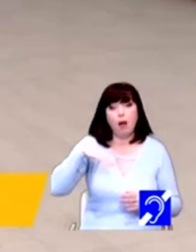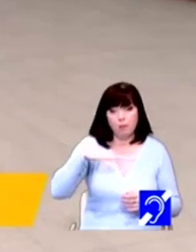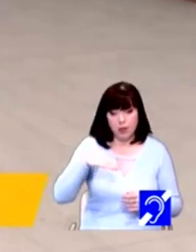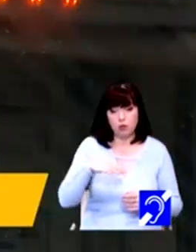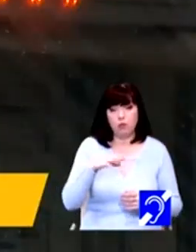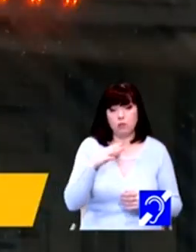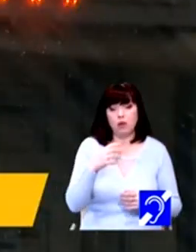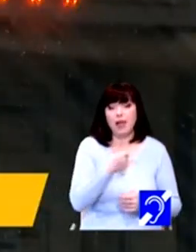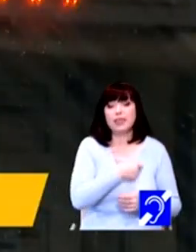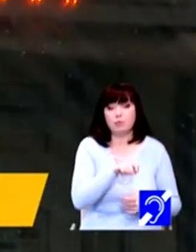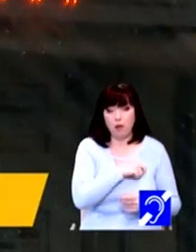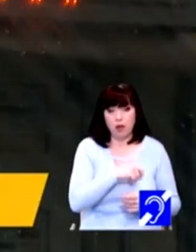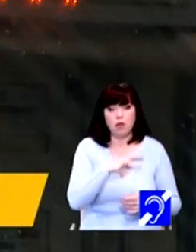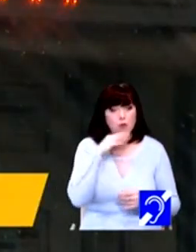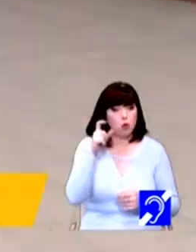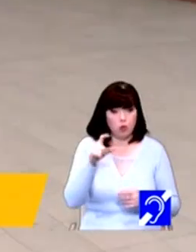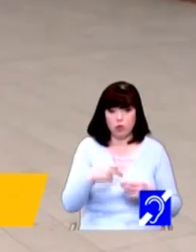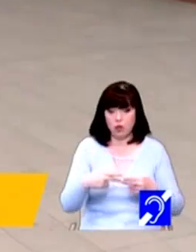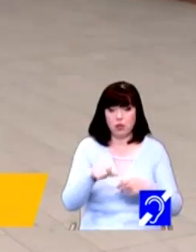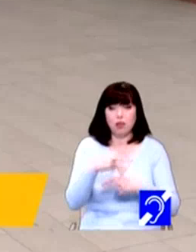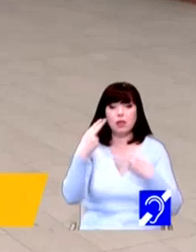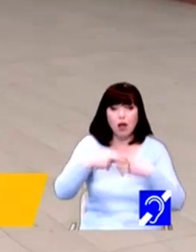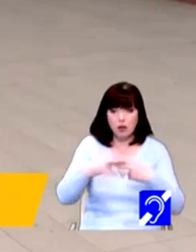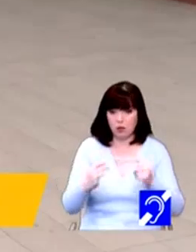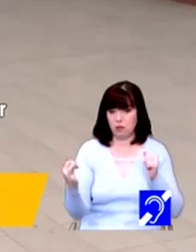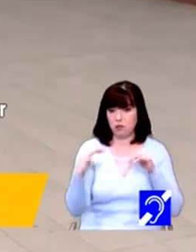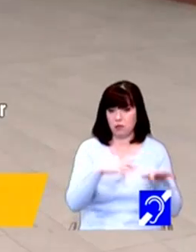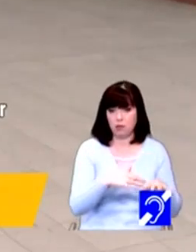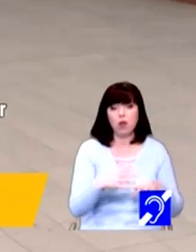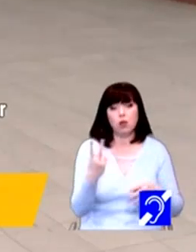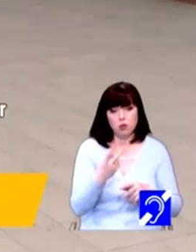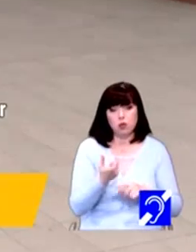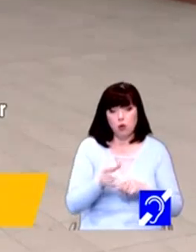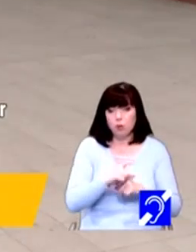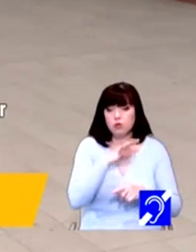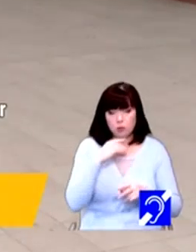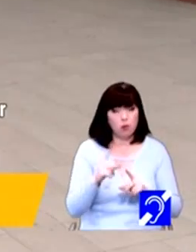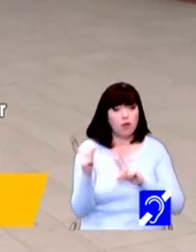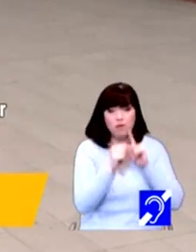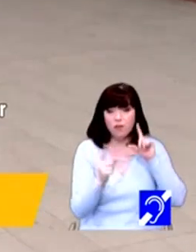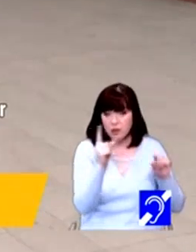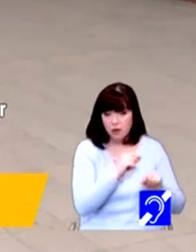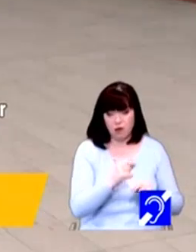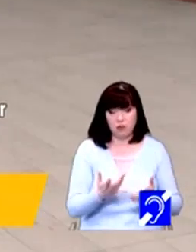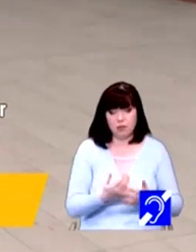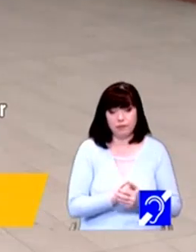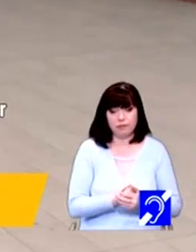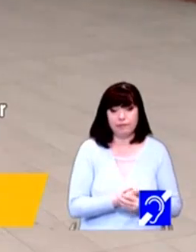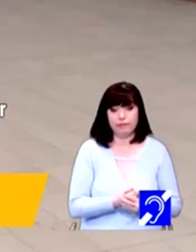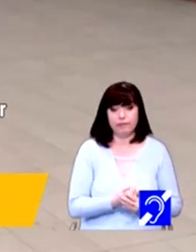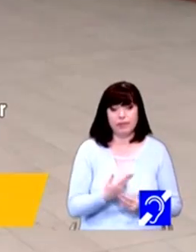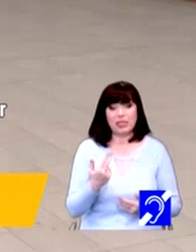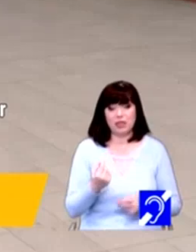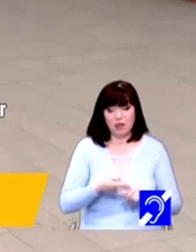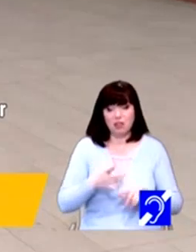на Барселону. Очень много людей на границе скопилось, и действительно нужно очень многим людям выехать отсюда. И, да,